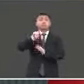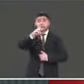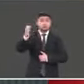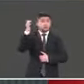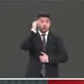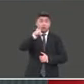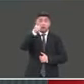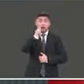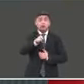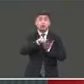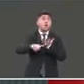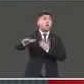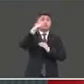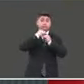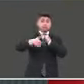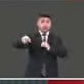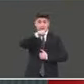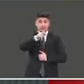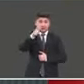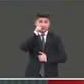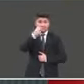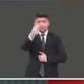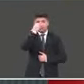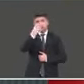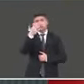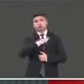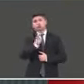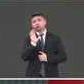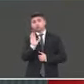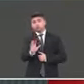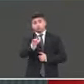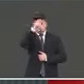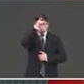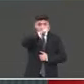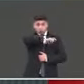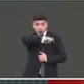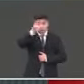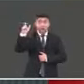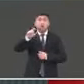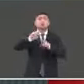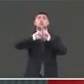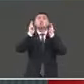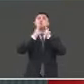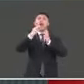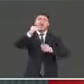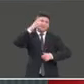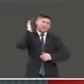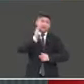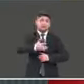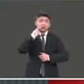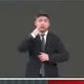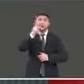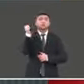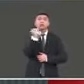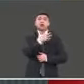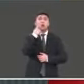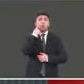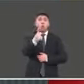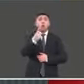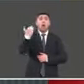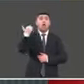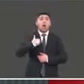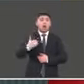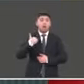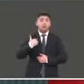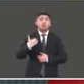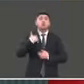gerçeği milletimin dikkatine sunmak istiyorum Türkiye dünyanın en fazla sayıda kamu